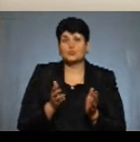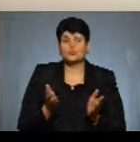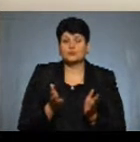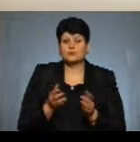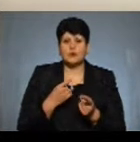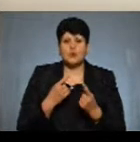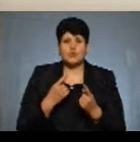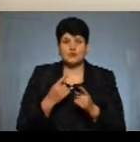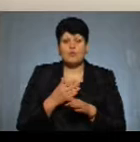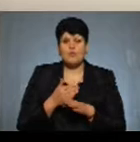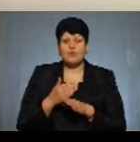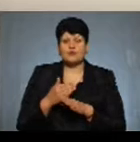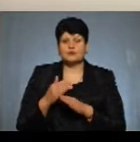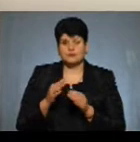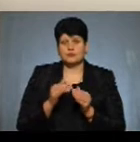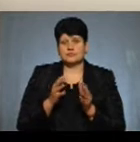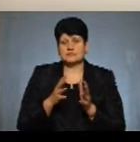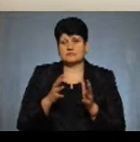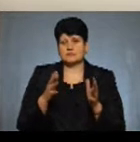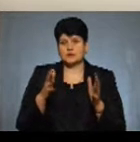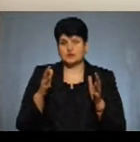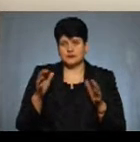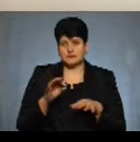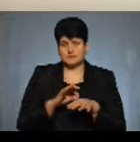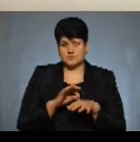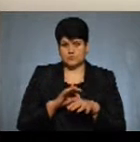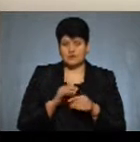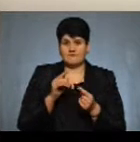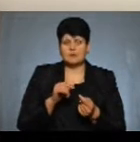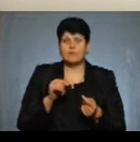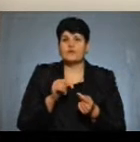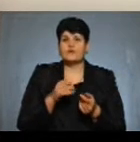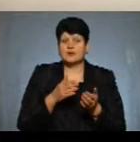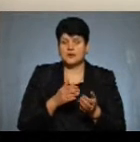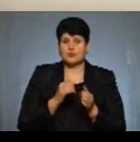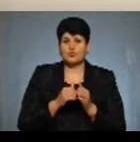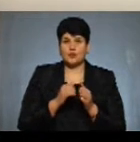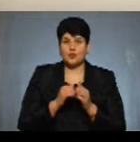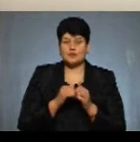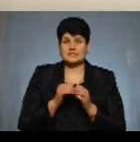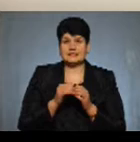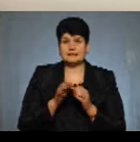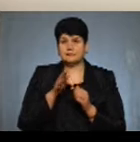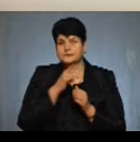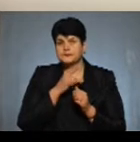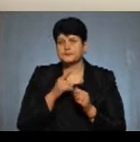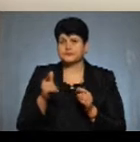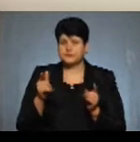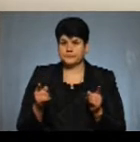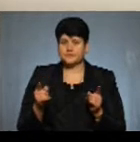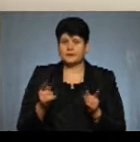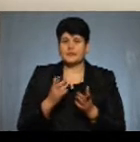Ми говоримо, що вона поступово починає зростати. Захворюваність, відповідно, кожний підсезон, він